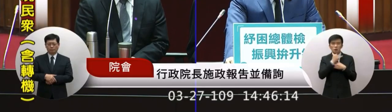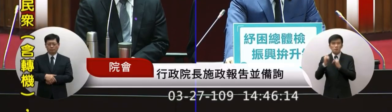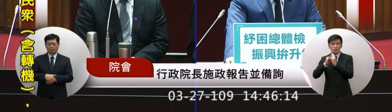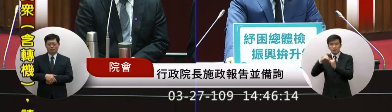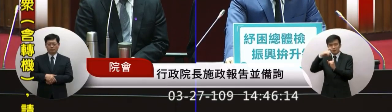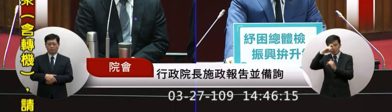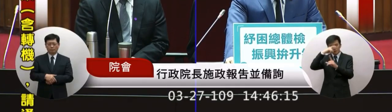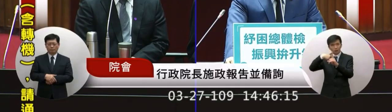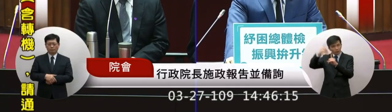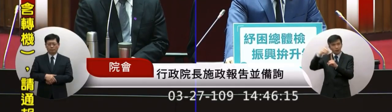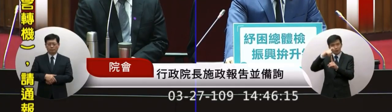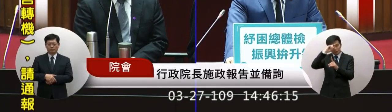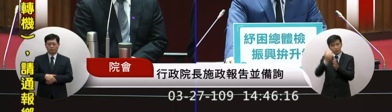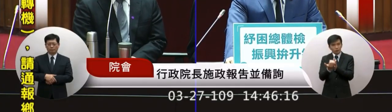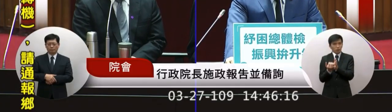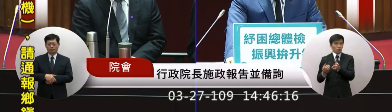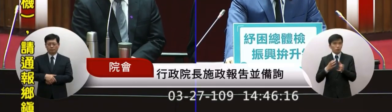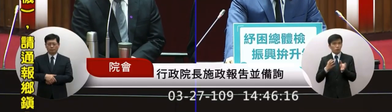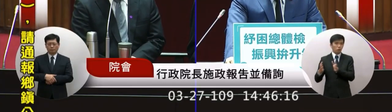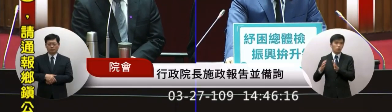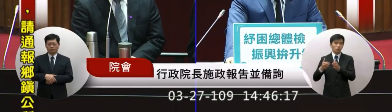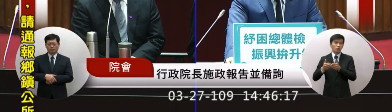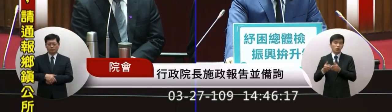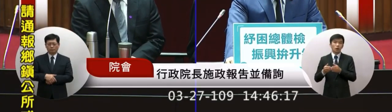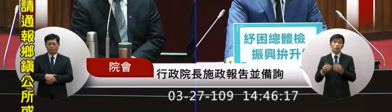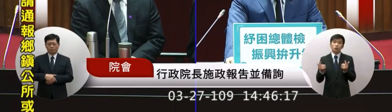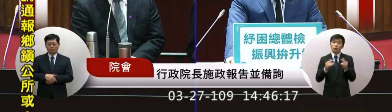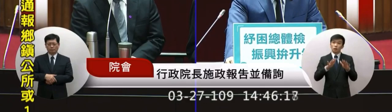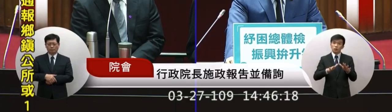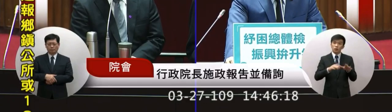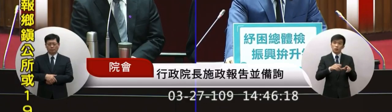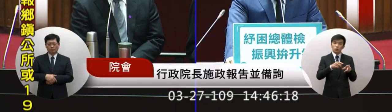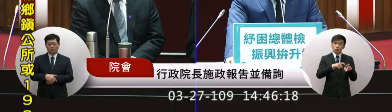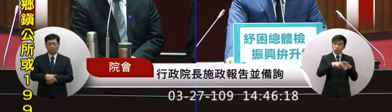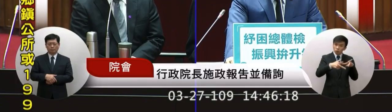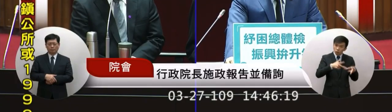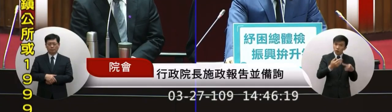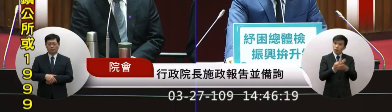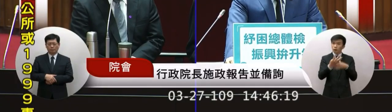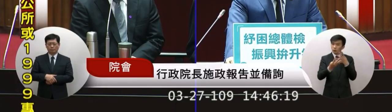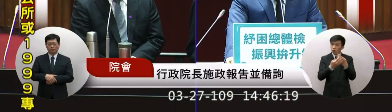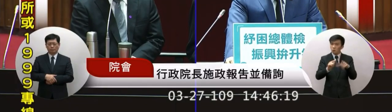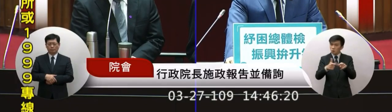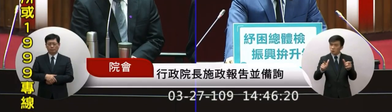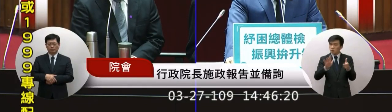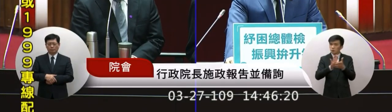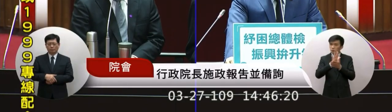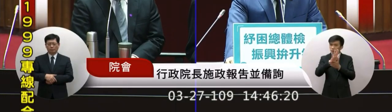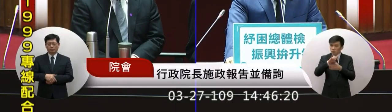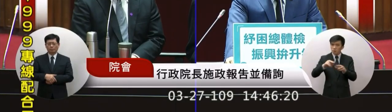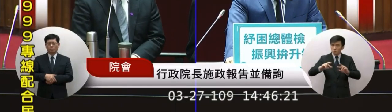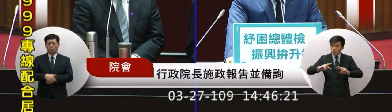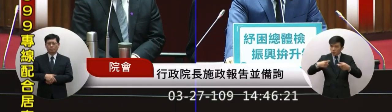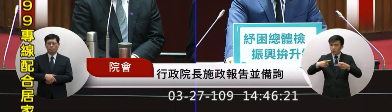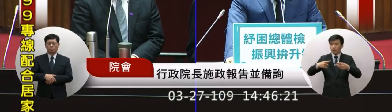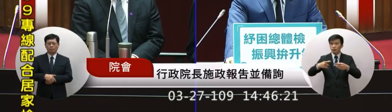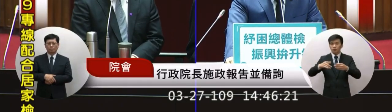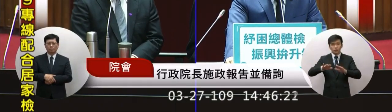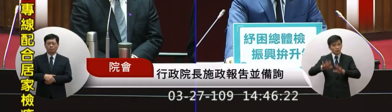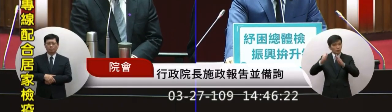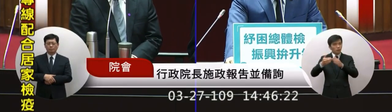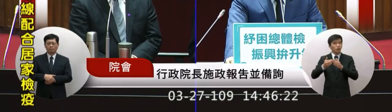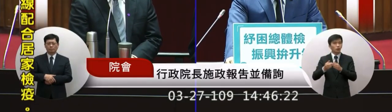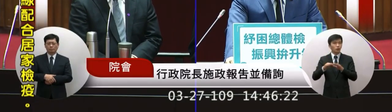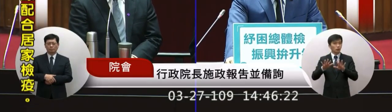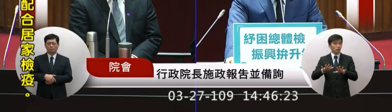超前部署，包括我们现在的产业后面的转型，这次我们的防疫的这个。 整个防疫的这个作业其实也得到